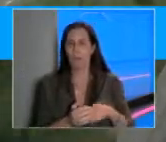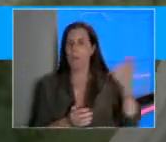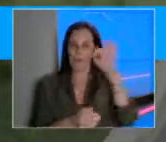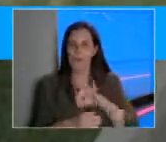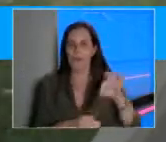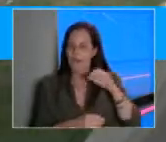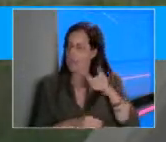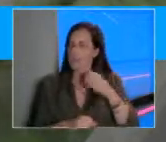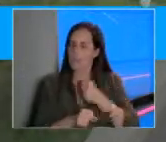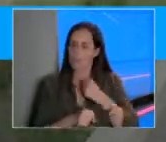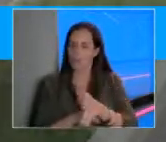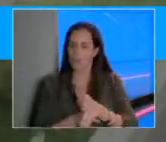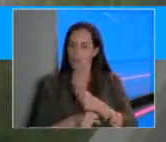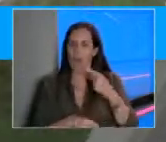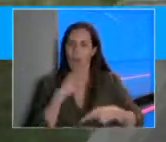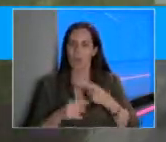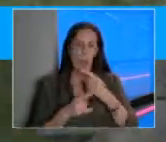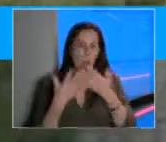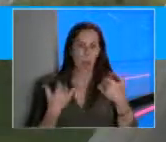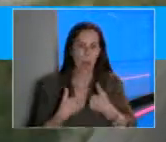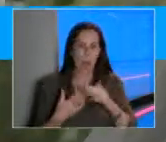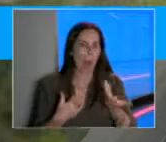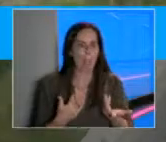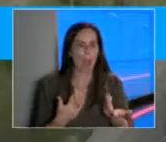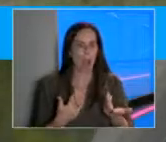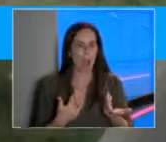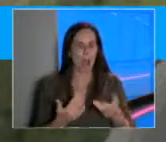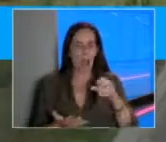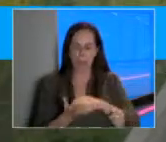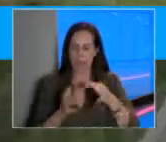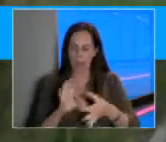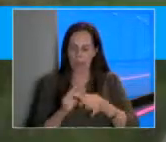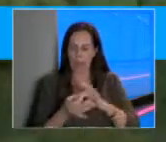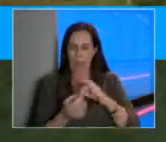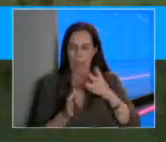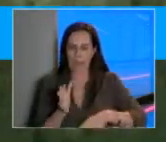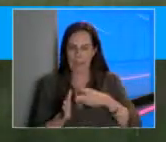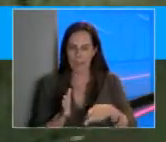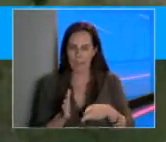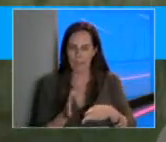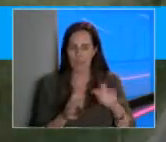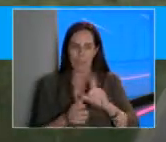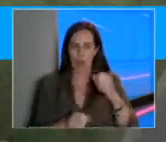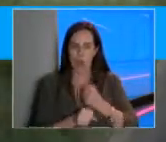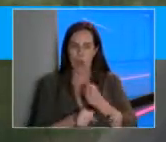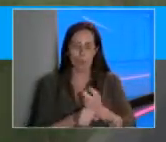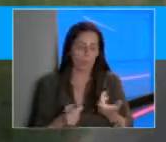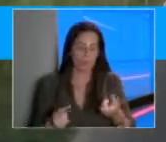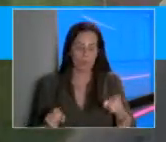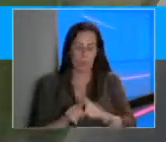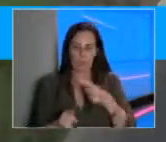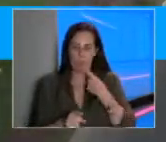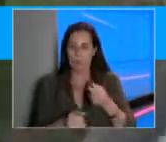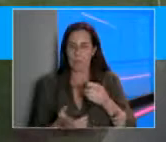עדיין צריך לעשות חלופה. לא ברור לי למה על פי האתר של הרכבת זה לא עובד לפי ההצהרות של